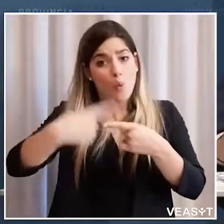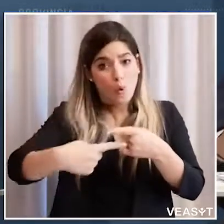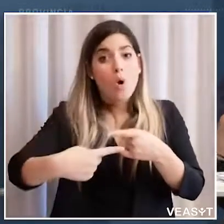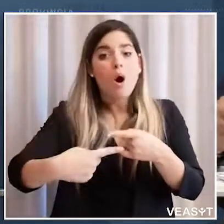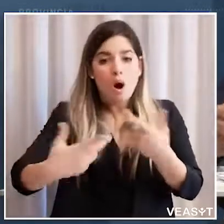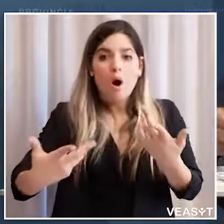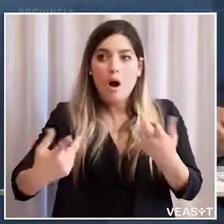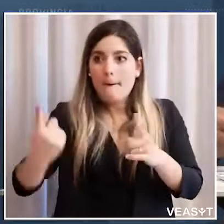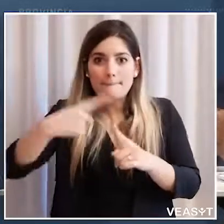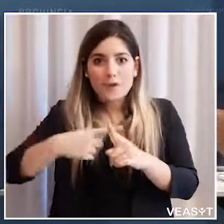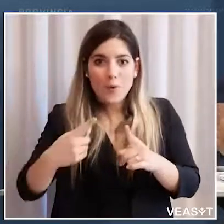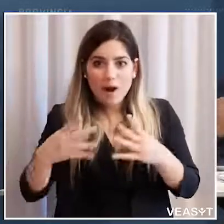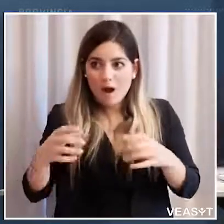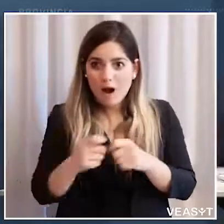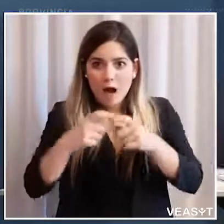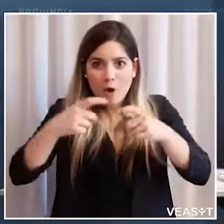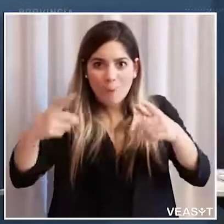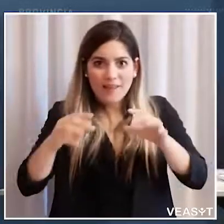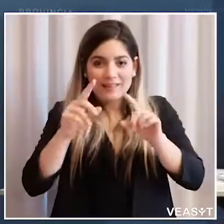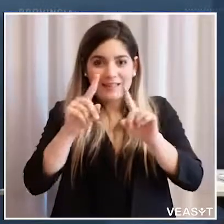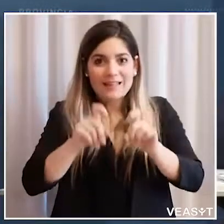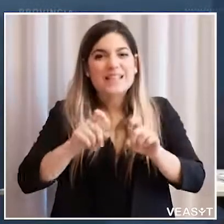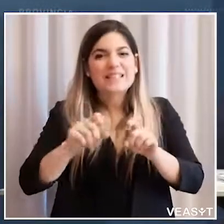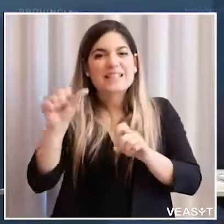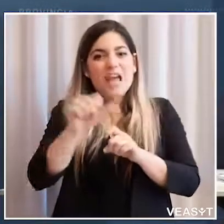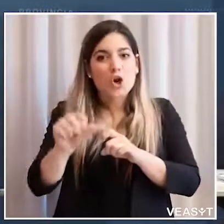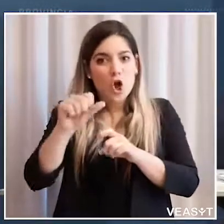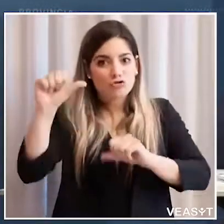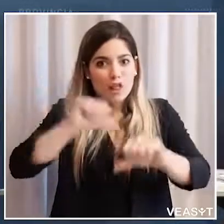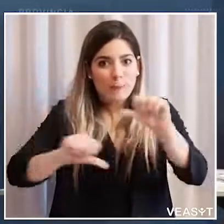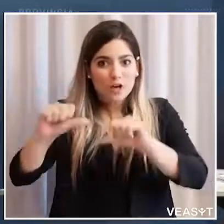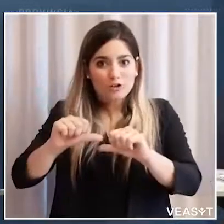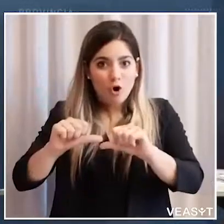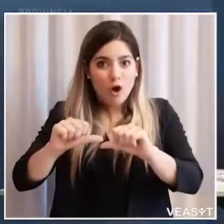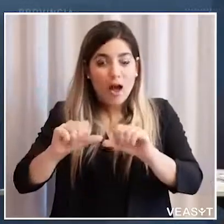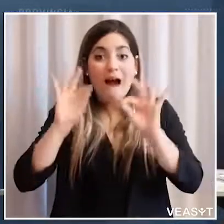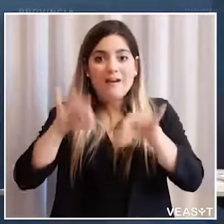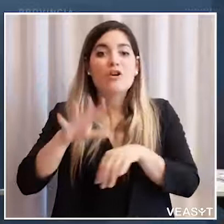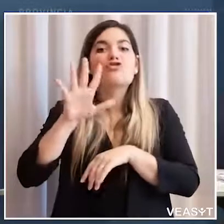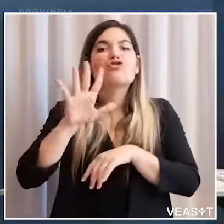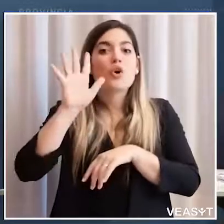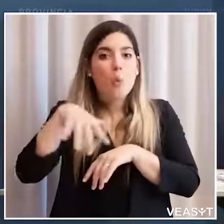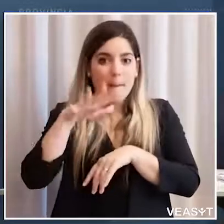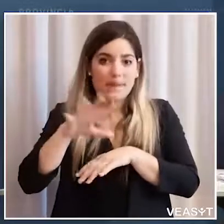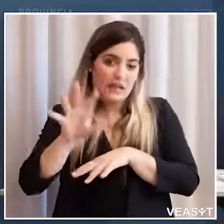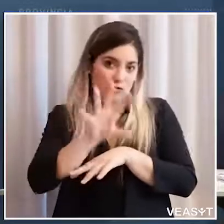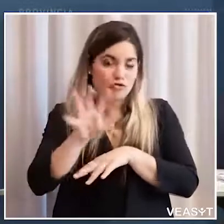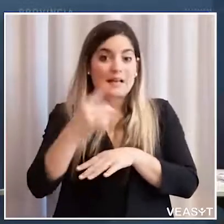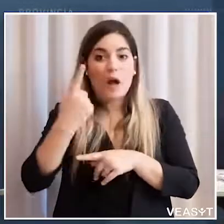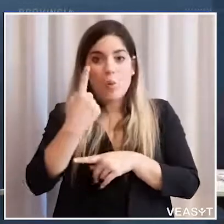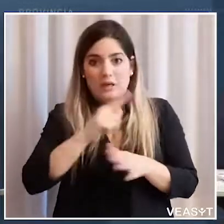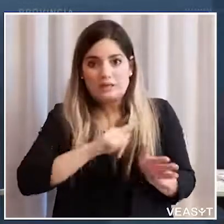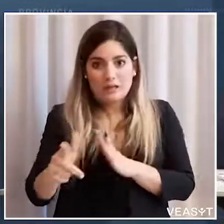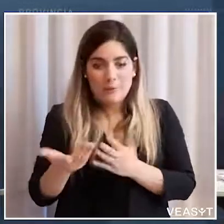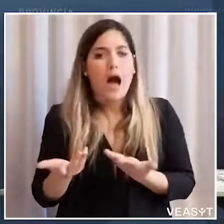quotidiani e non solo abbiamo anche aumentato ed hostess teologici di laboratorio dai 3000 e 5000 più o